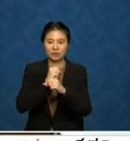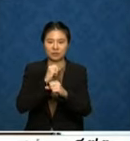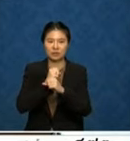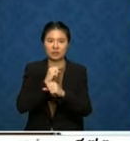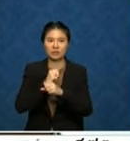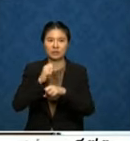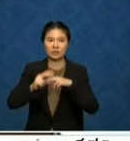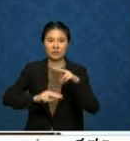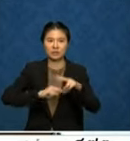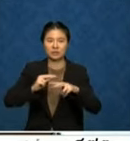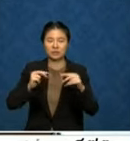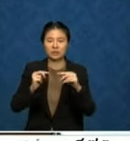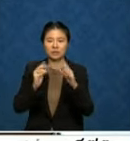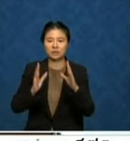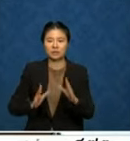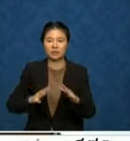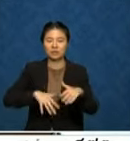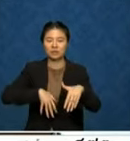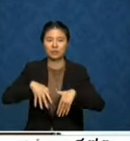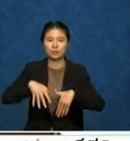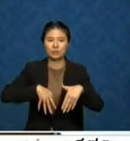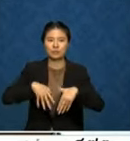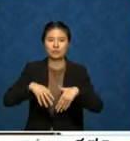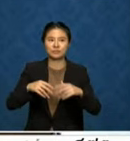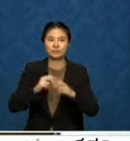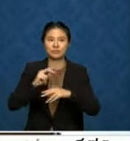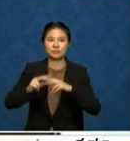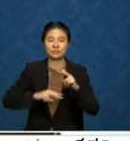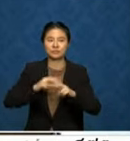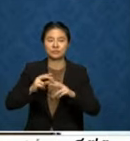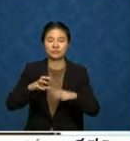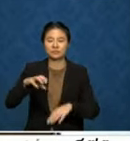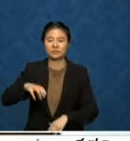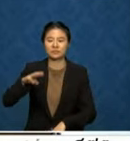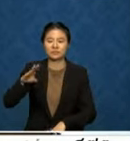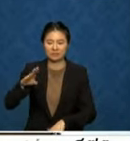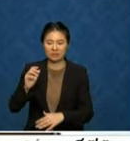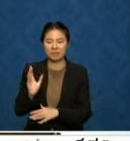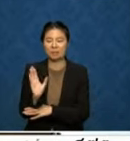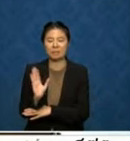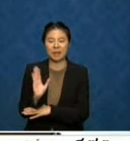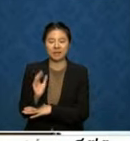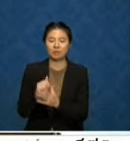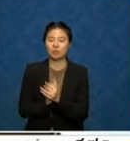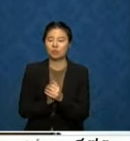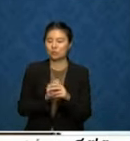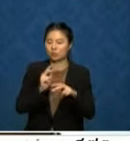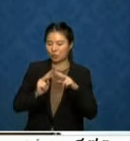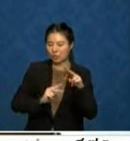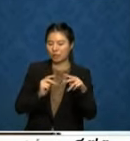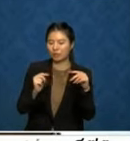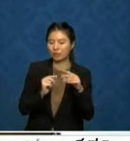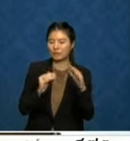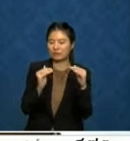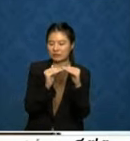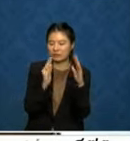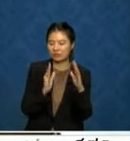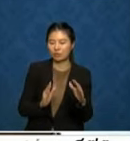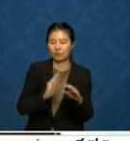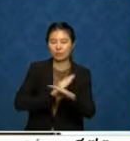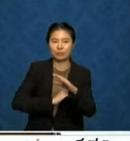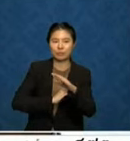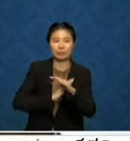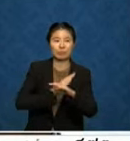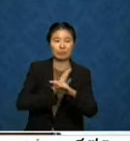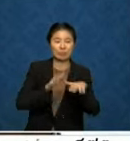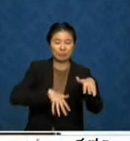คุ้มครองประชาชนครับไม่ใช่คุ้มครองบริษัทเรื่องที่2ครับอยากให้ทั้งสองหน่วยงานเนี่ยทำงานเชิ